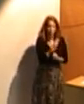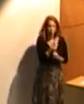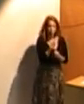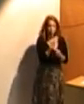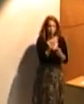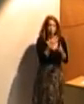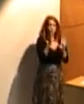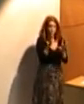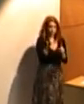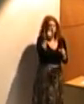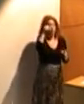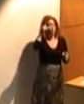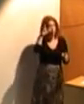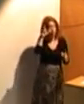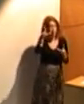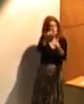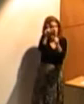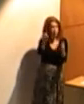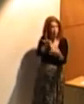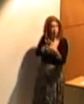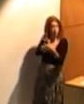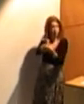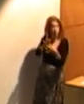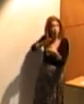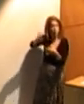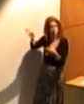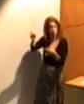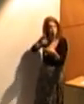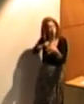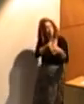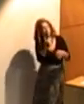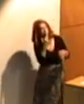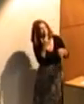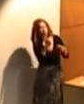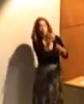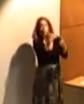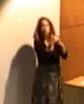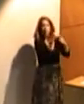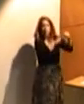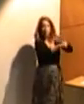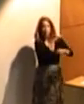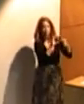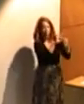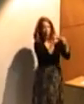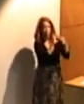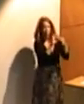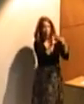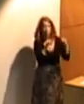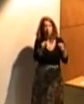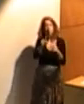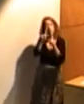est dans le juste usage des institutions sociales la sollicitude c'est la fraternité